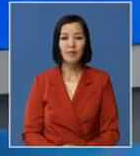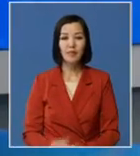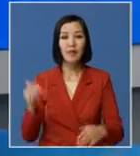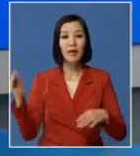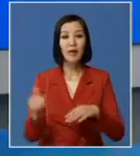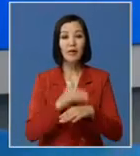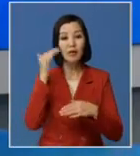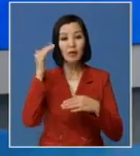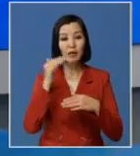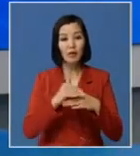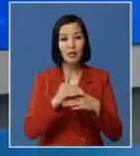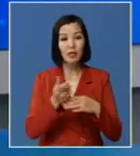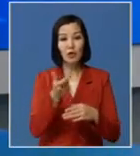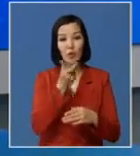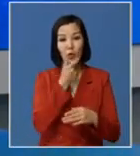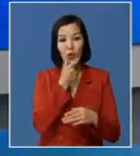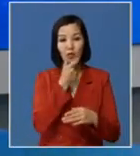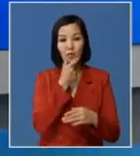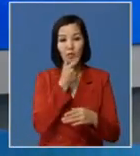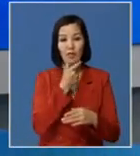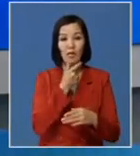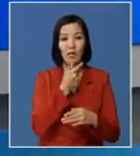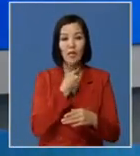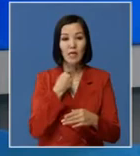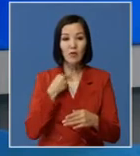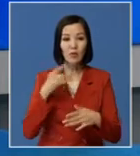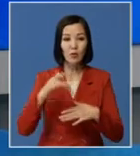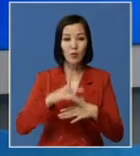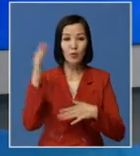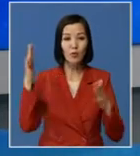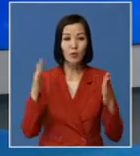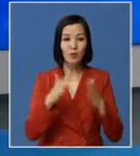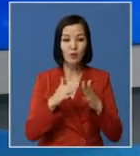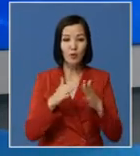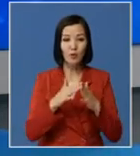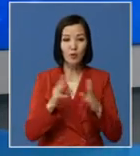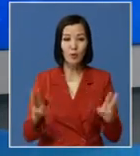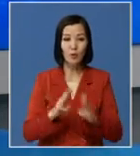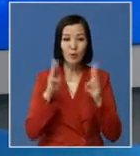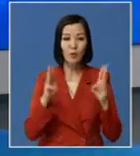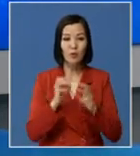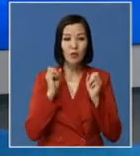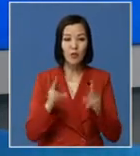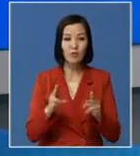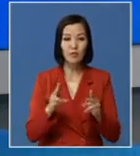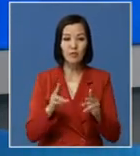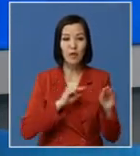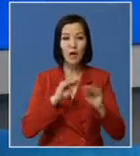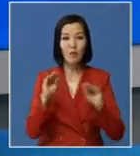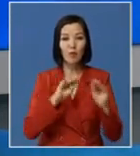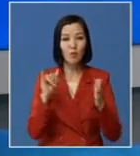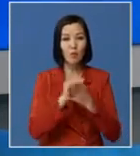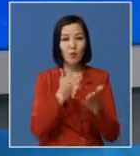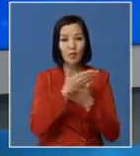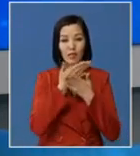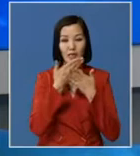Қайырлы кеш, қадірменді телекөрермендер. Талдықорғандағы көп қабатты 10 тұрғын үйде өрт қауіпсіздігі құрылғылары орнатылмаған.